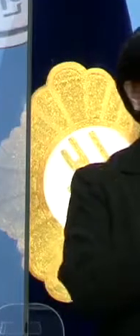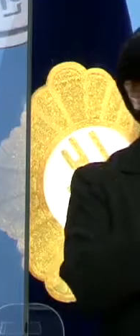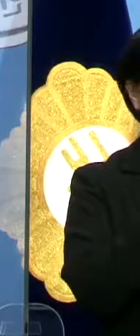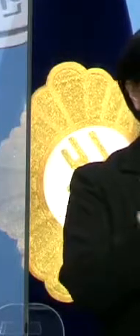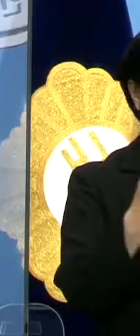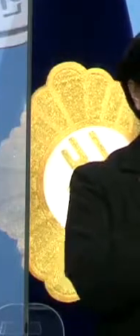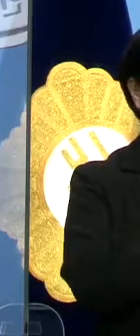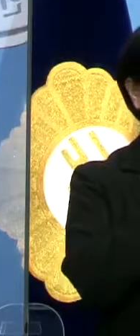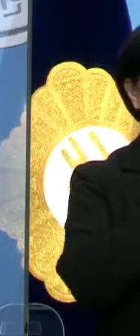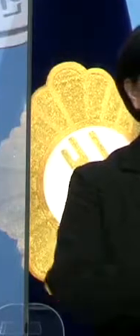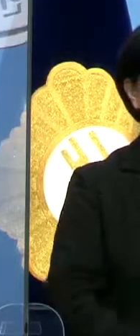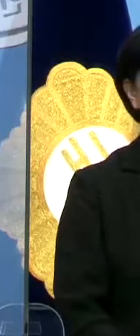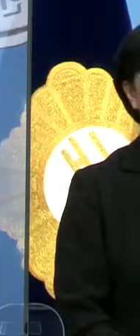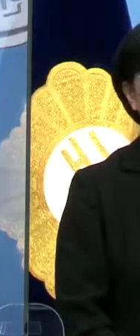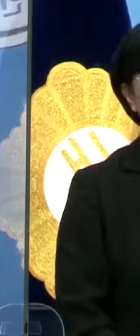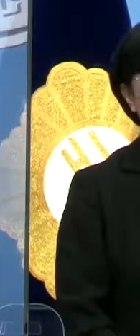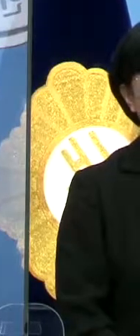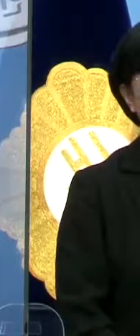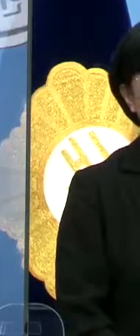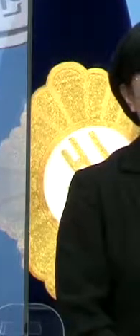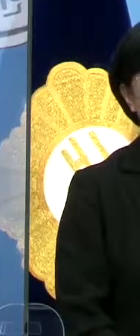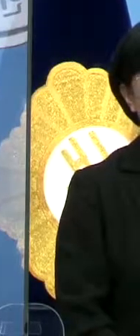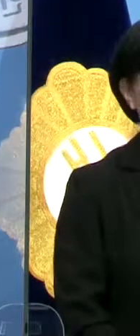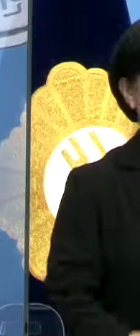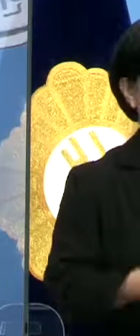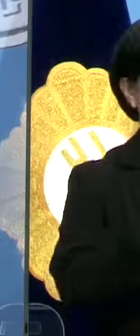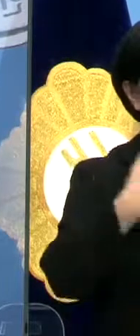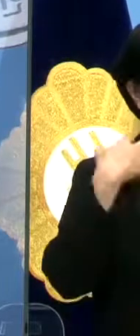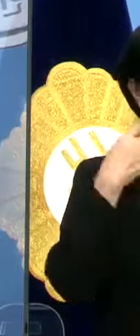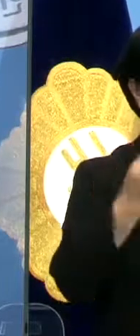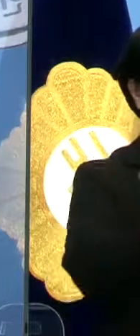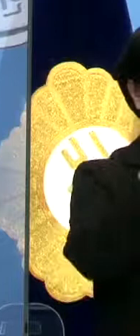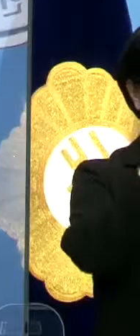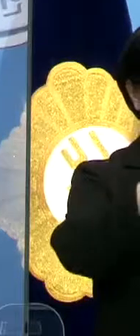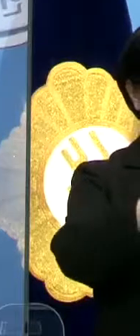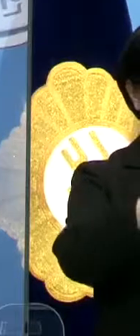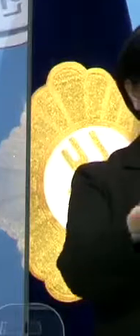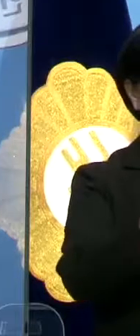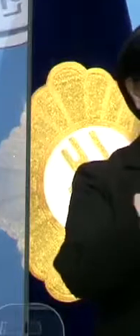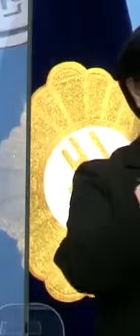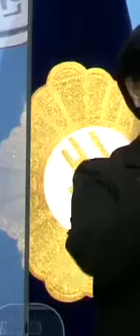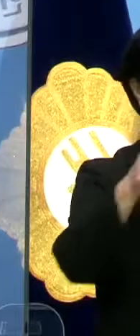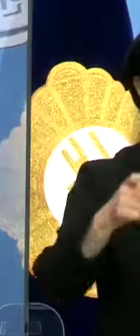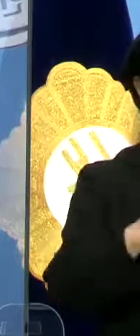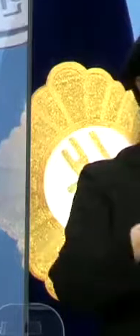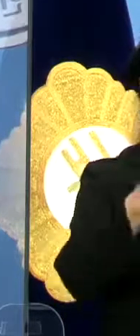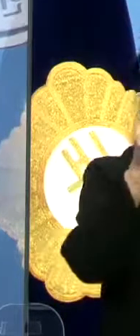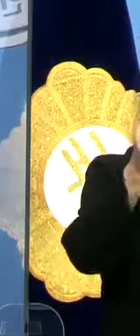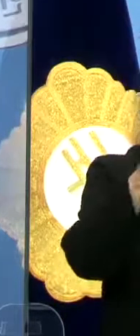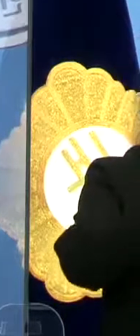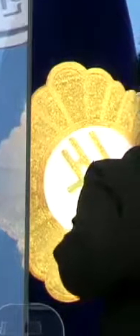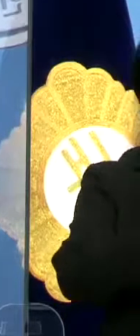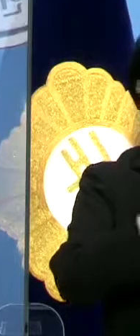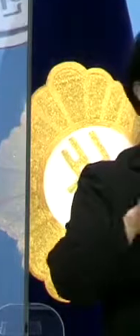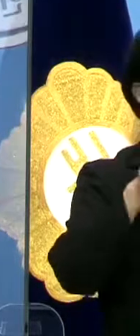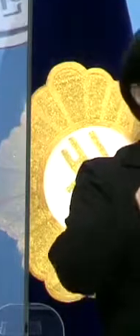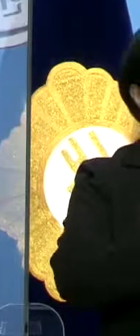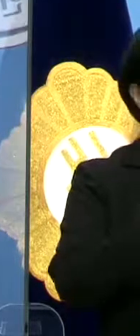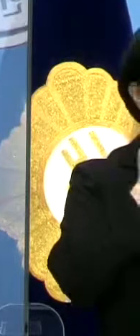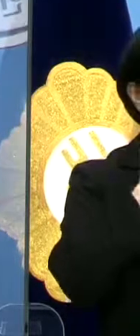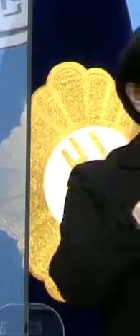하십시오 그리고 더불어 민주당 의 책임하에 있는 기초단체장과 기초의원 들의 심각한 일탈행위를